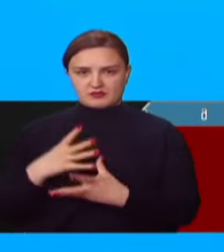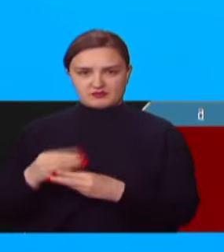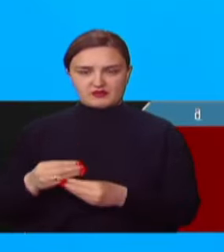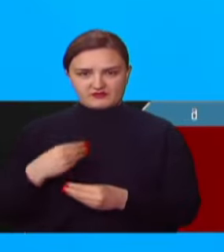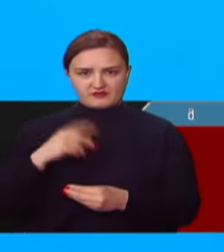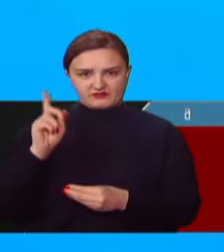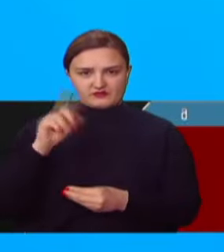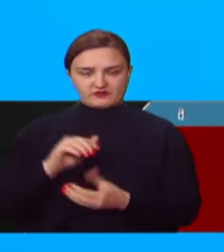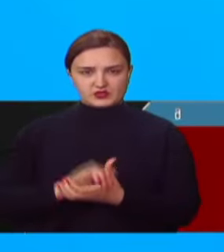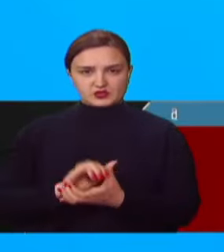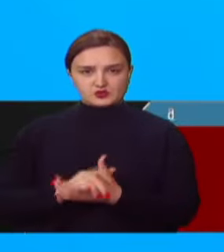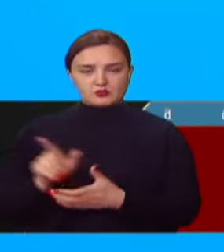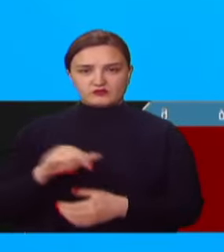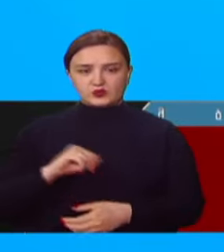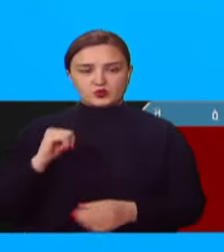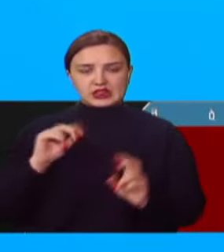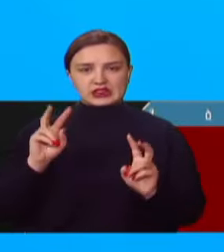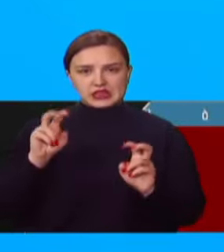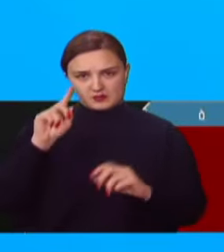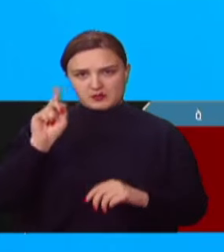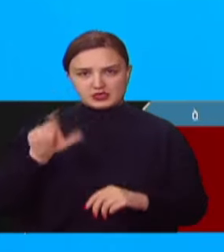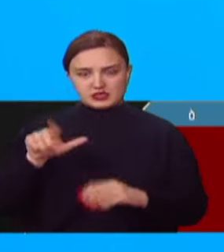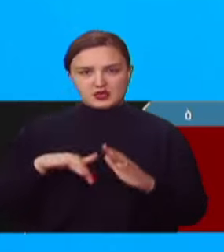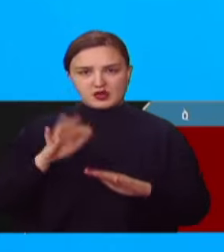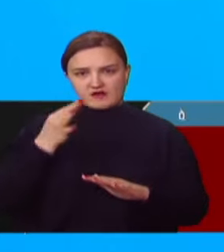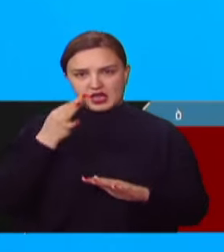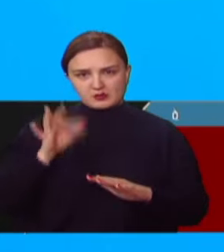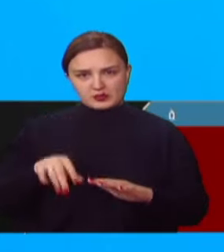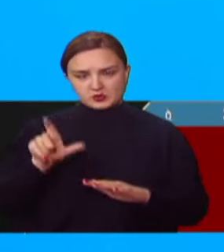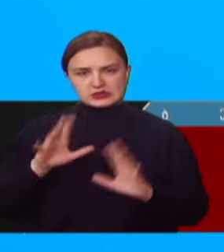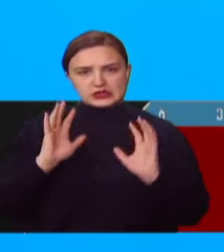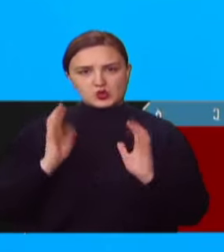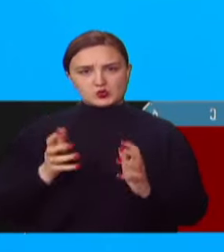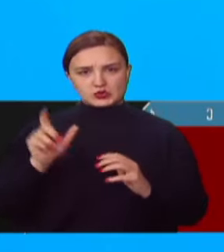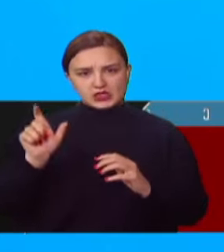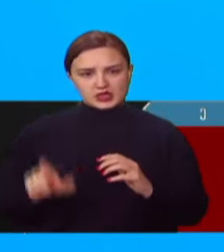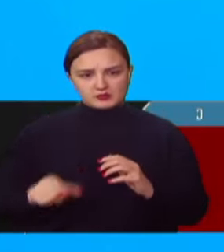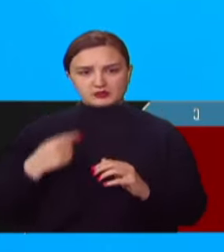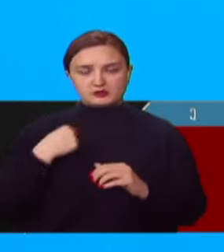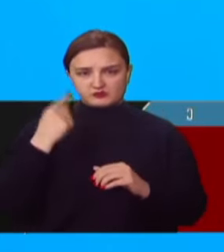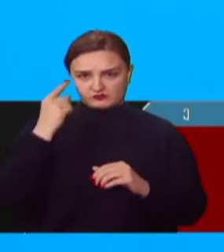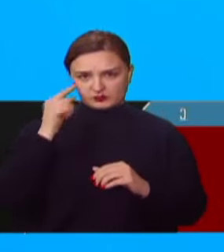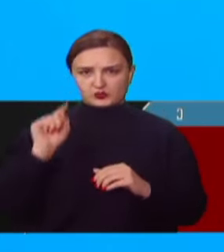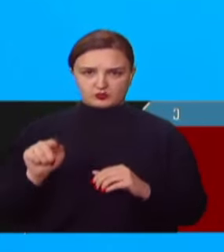თემას, კვალიფიცირებული ადამიანია, სერიოზული ადამიანია, ასე რომ მე ვფიქრობ, რომ ის